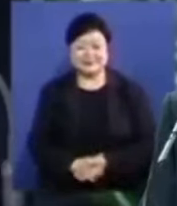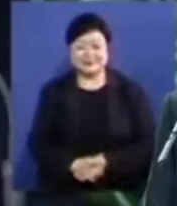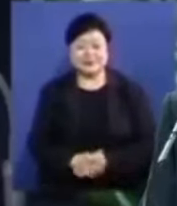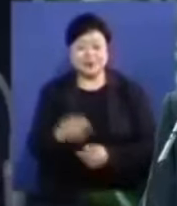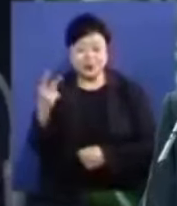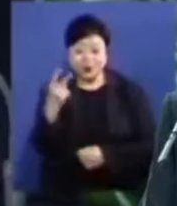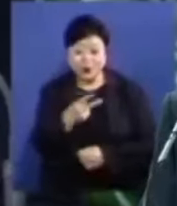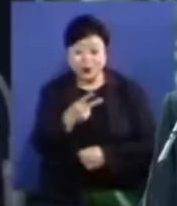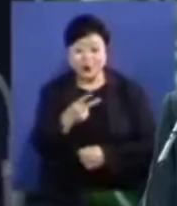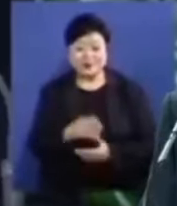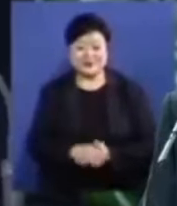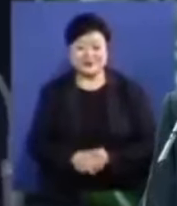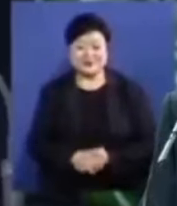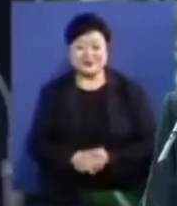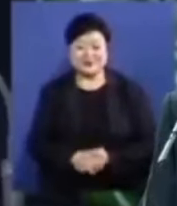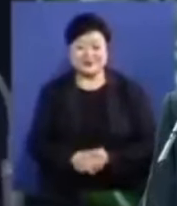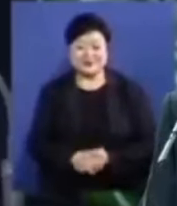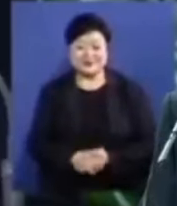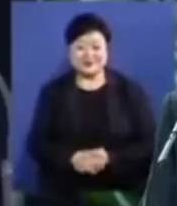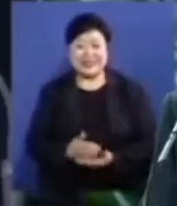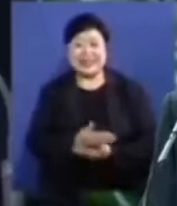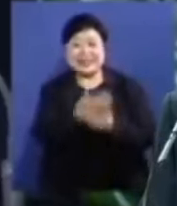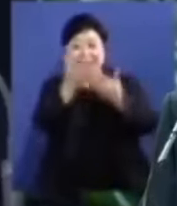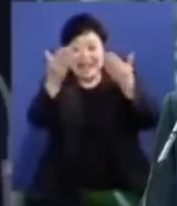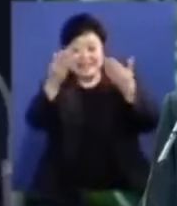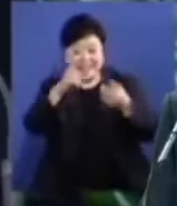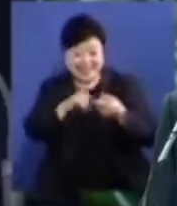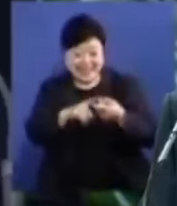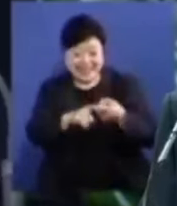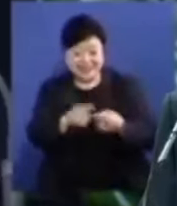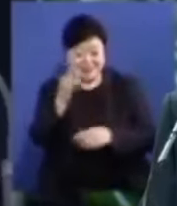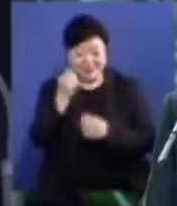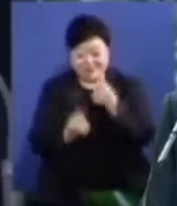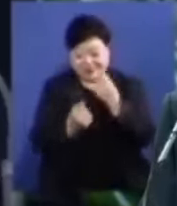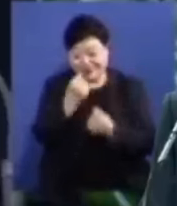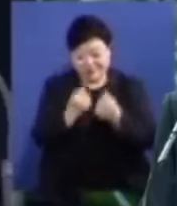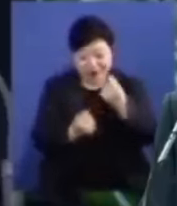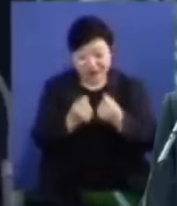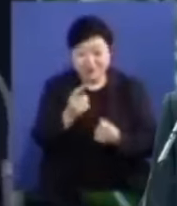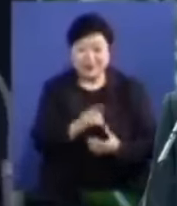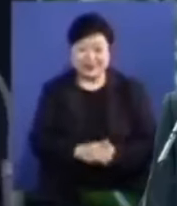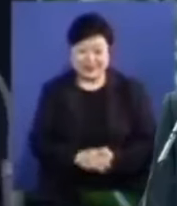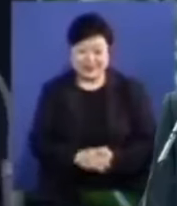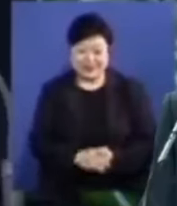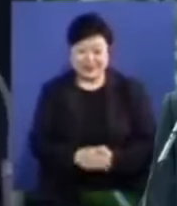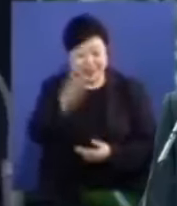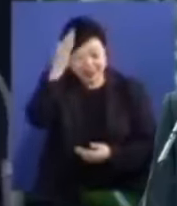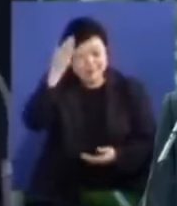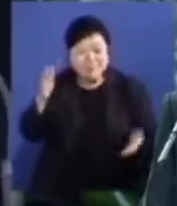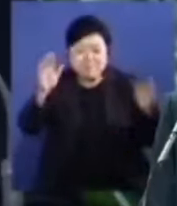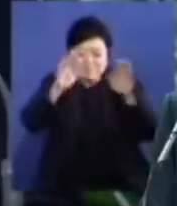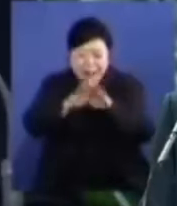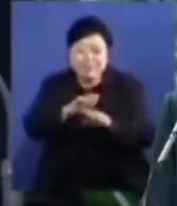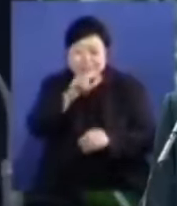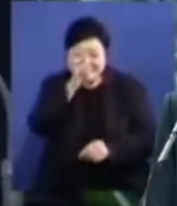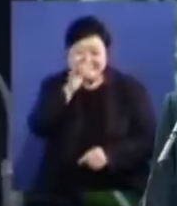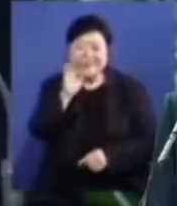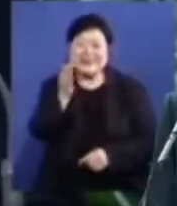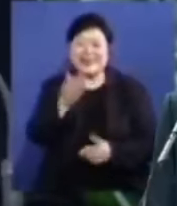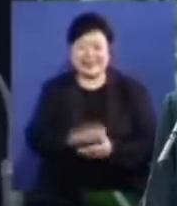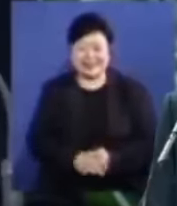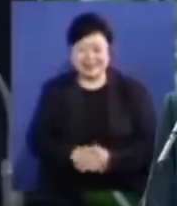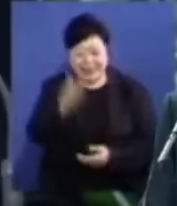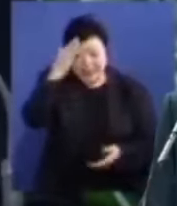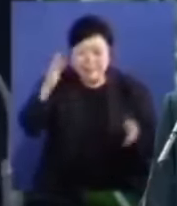그리고 낮이 어떻다는 것을 여러분 설명을 하려면 어떻게 합니까? 밤이 있어야지요.